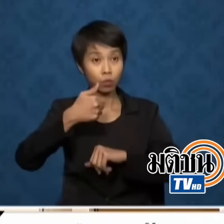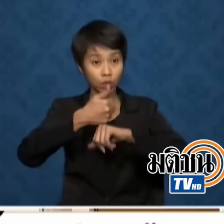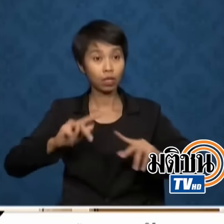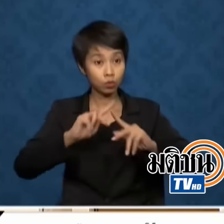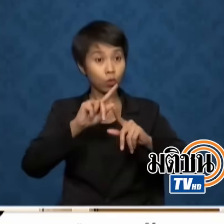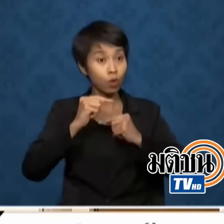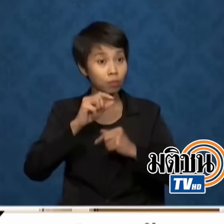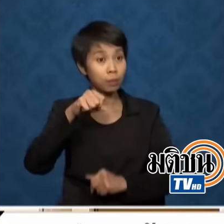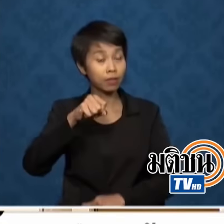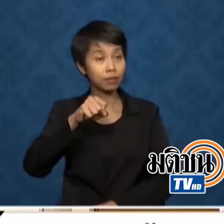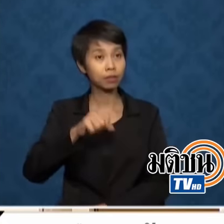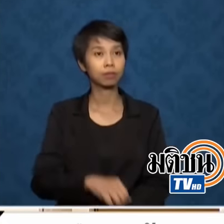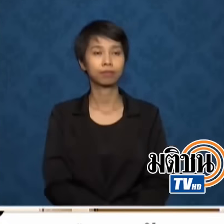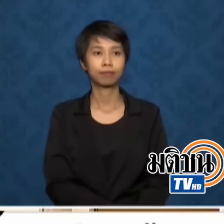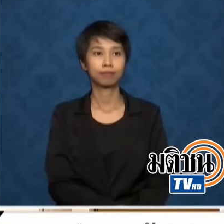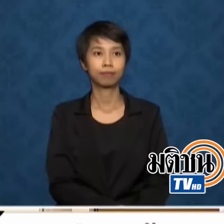ตอบแล้วครับ